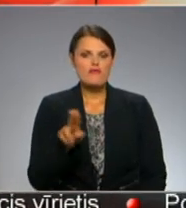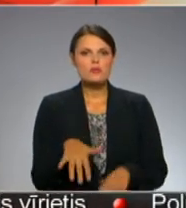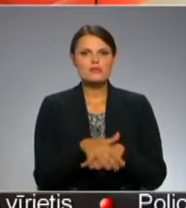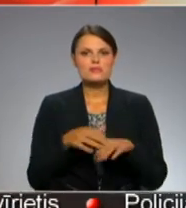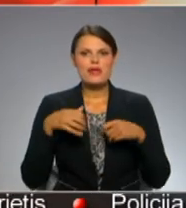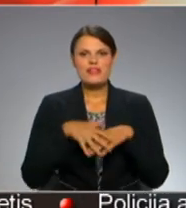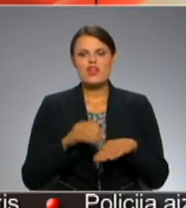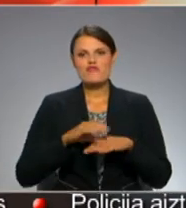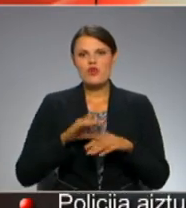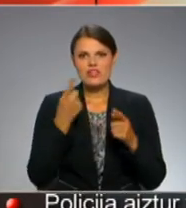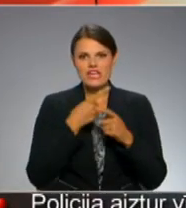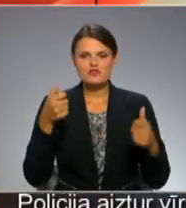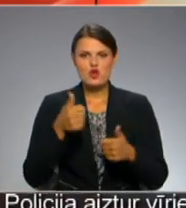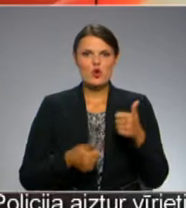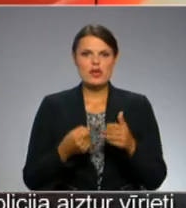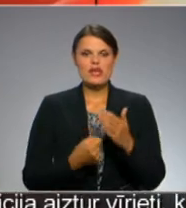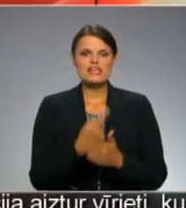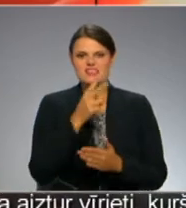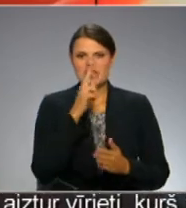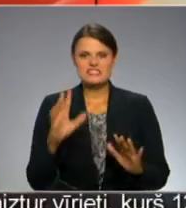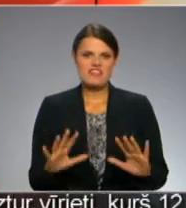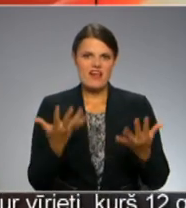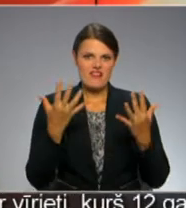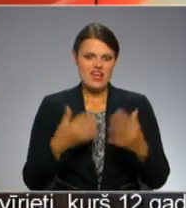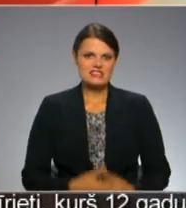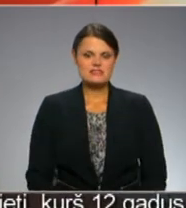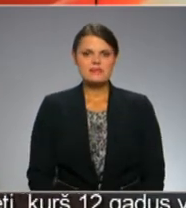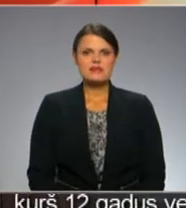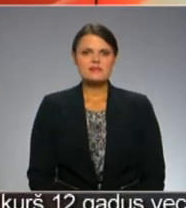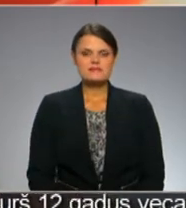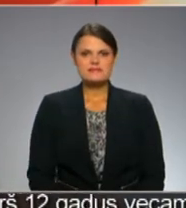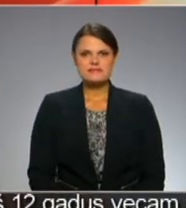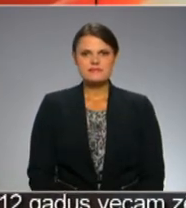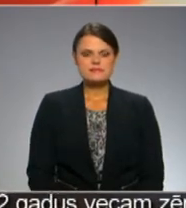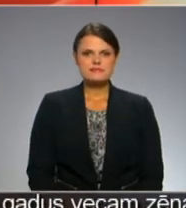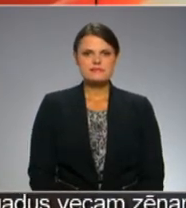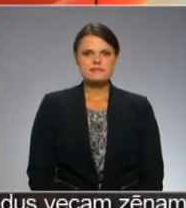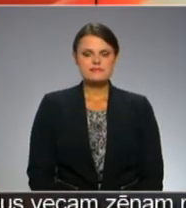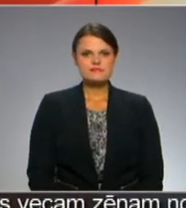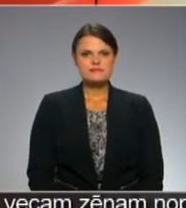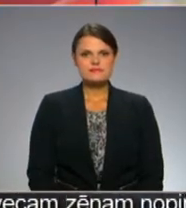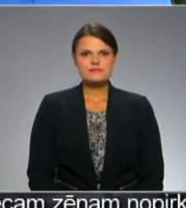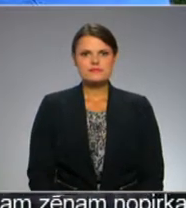Sabiedrības integrācijas fonda izsludinātais konkurss izrādījies neveiksmīgs. Turpina TV Spektrs.